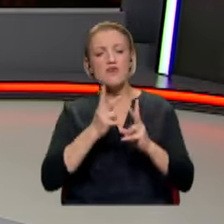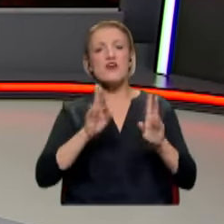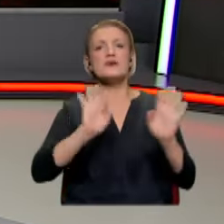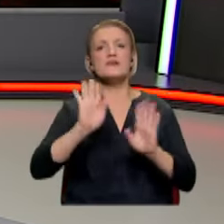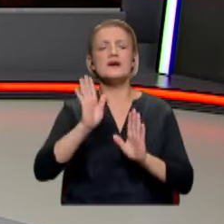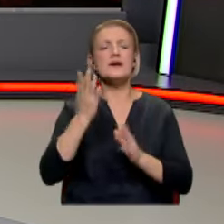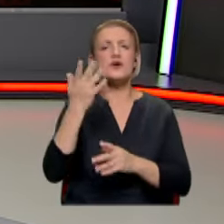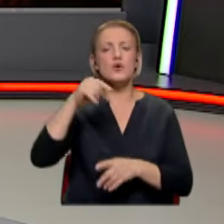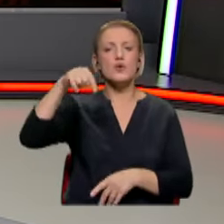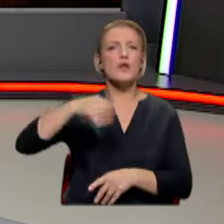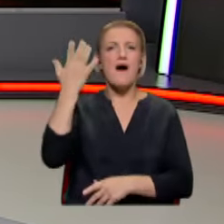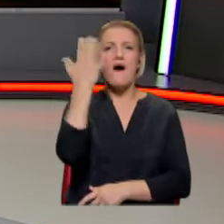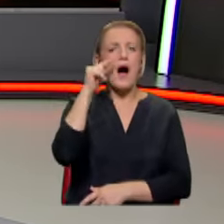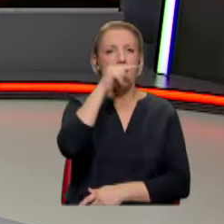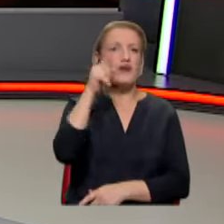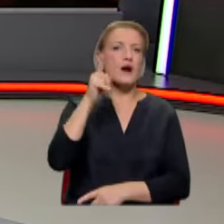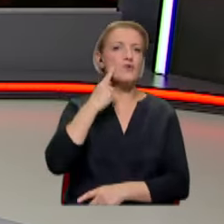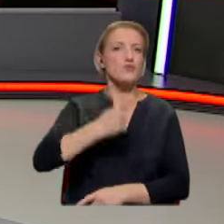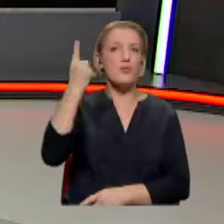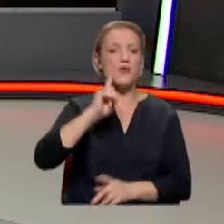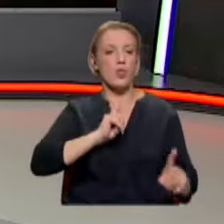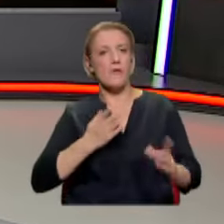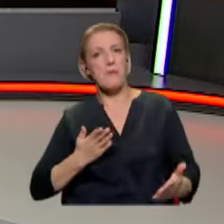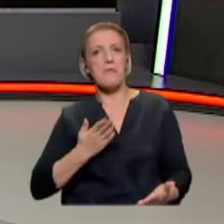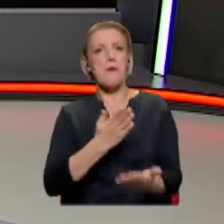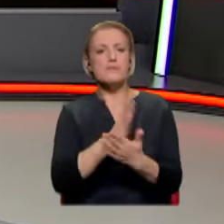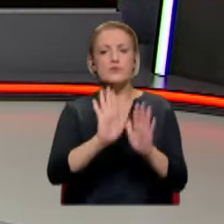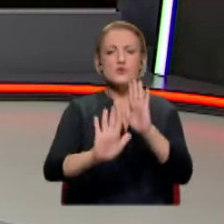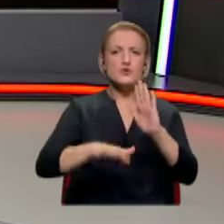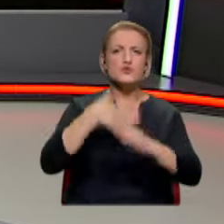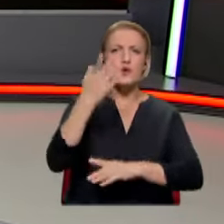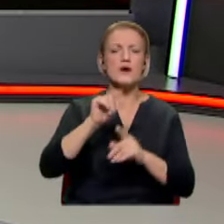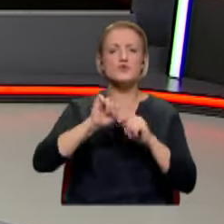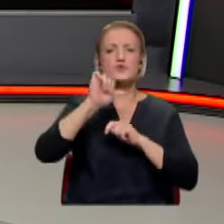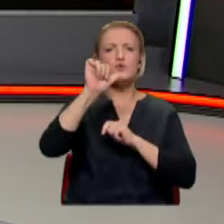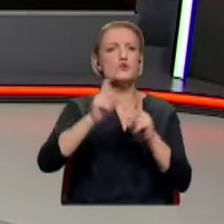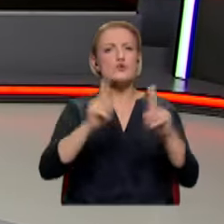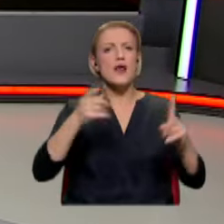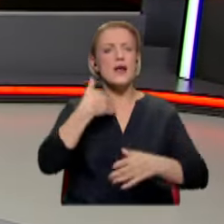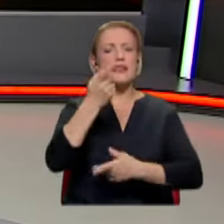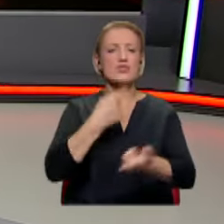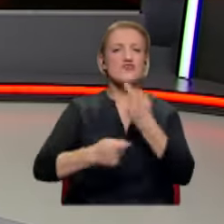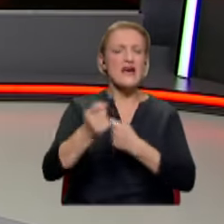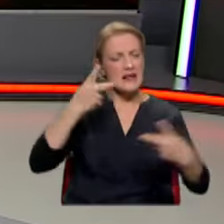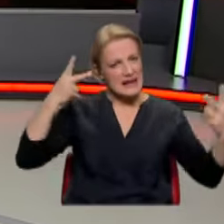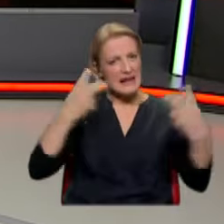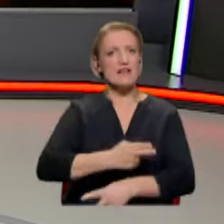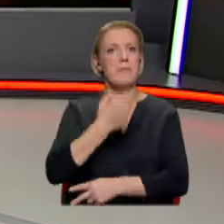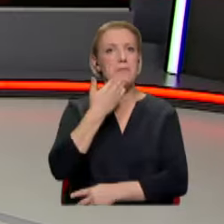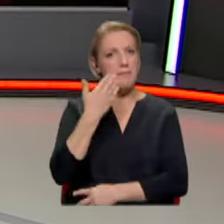Güney Afrika Cumhuriyeti açtı sonra ondan da daha uzun bir süre dedik ki ya ticareti